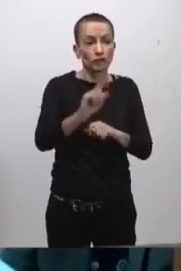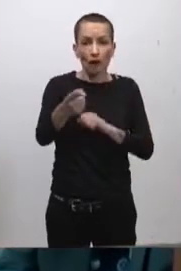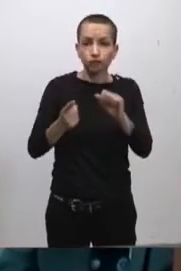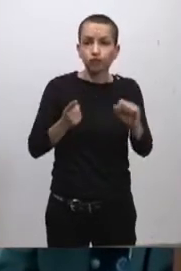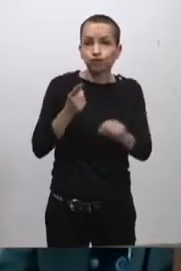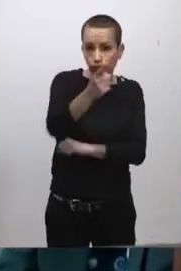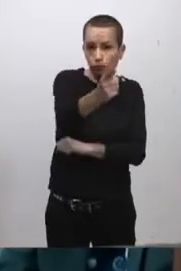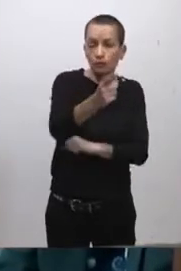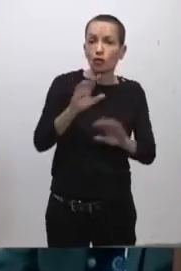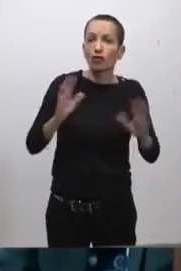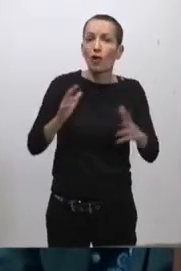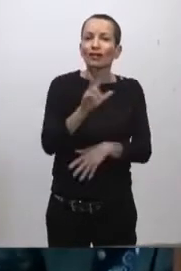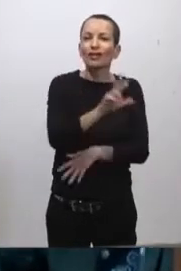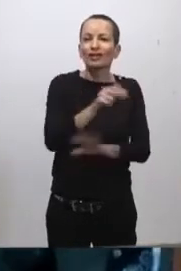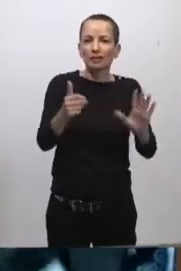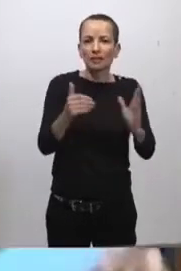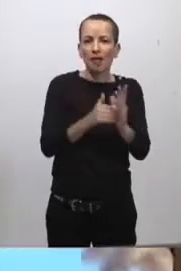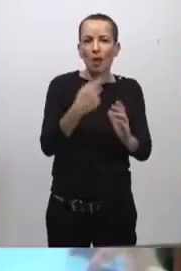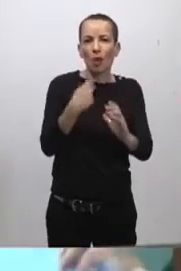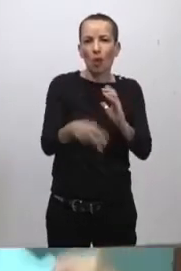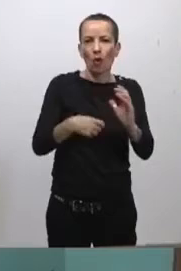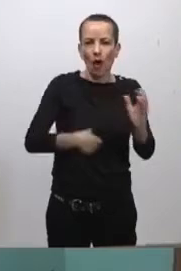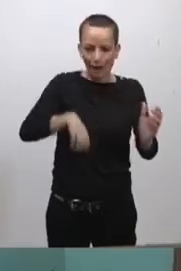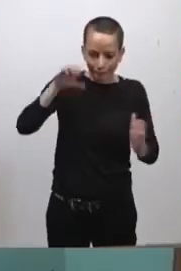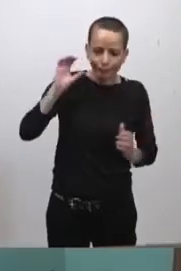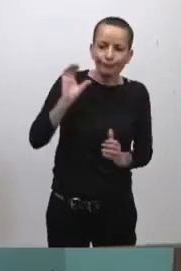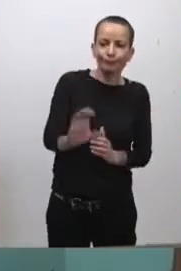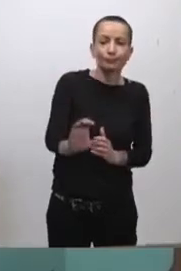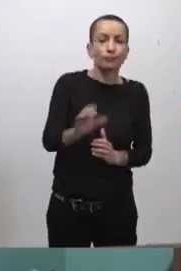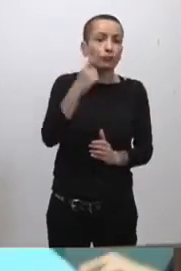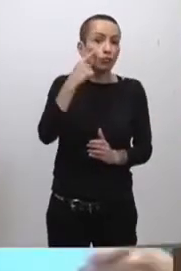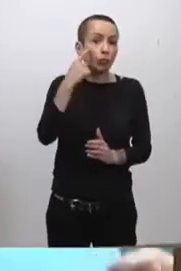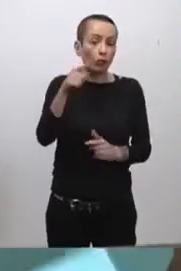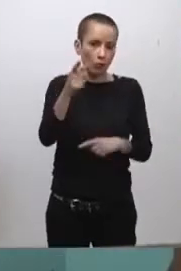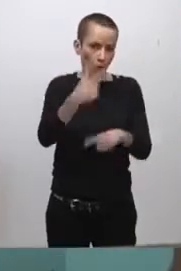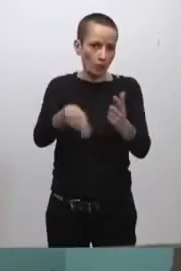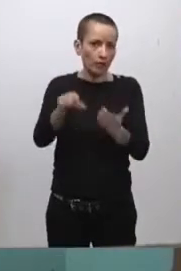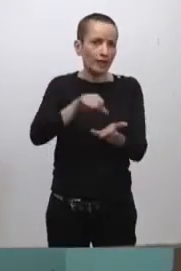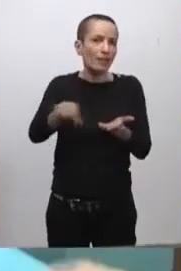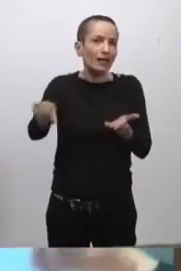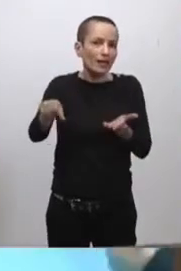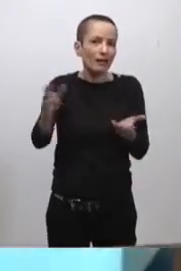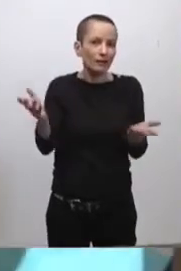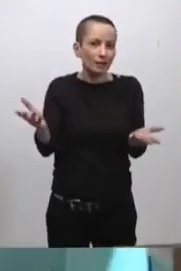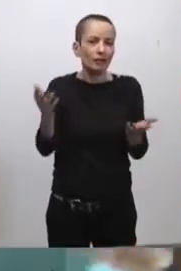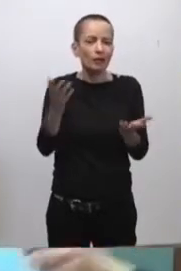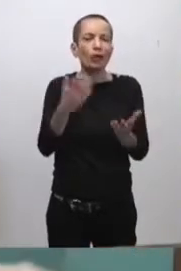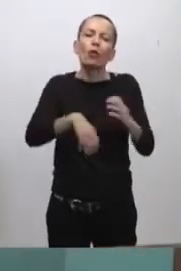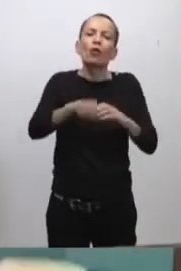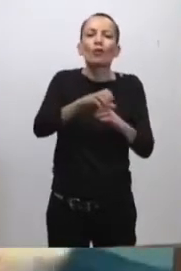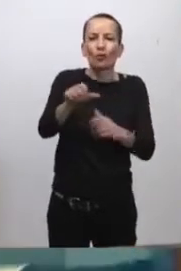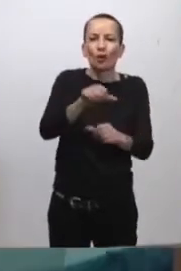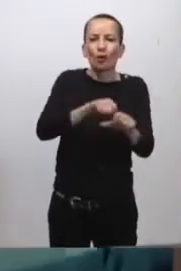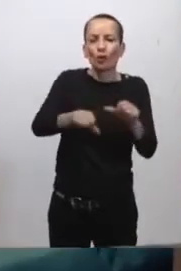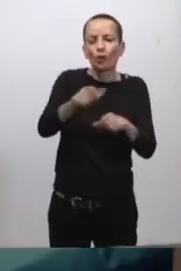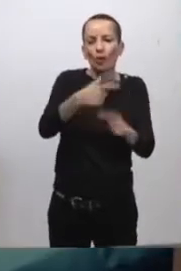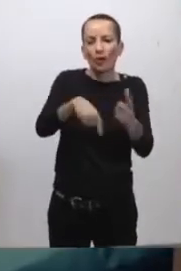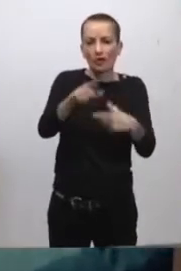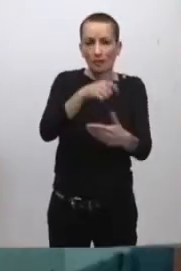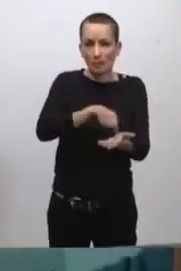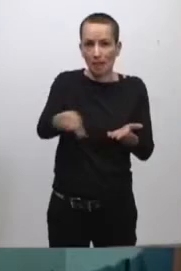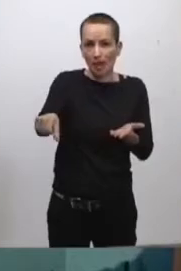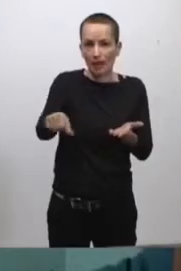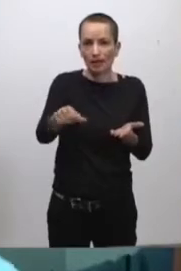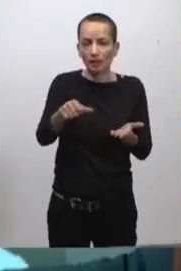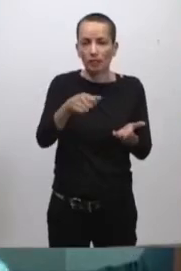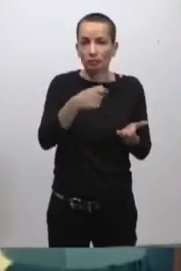réallouant les 36 000 € qui visent globalement à payer les loyers, le complément de loyer qui est pris en charge